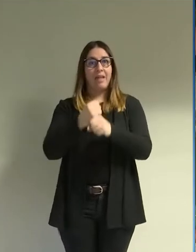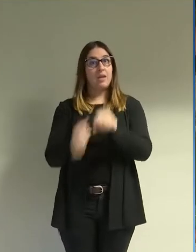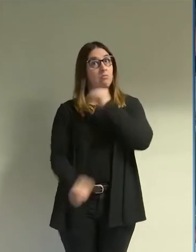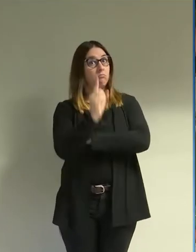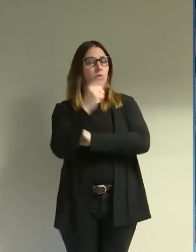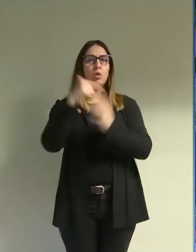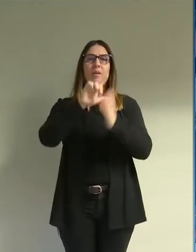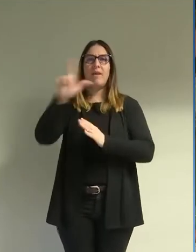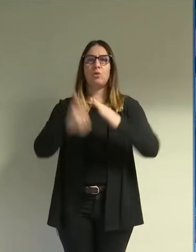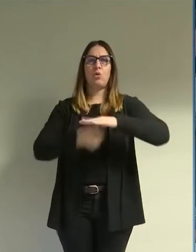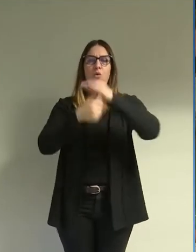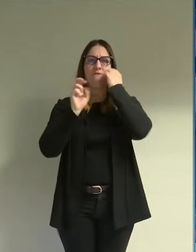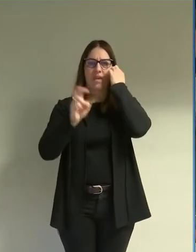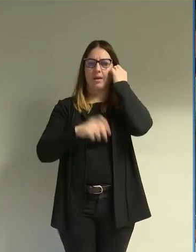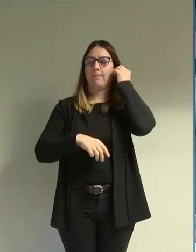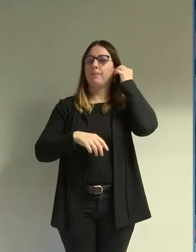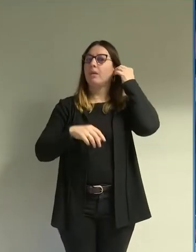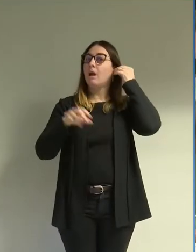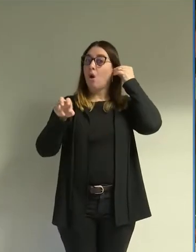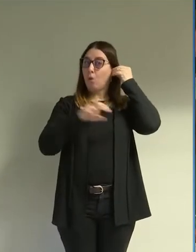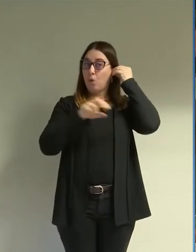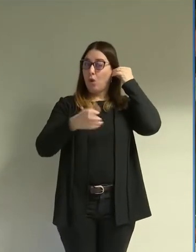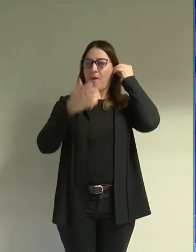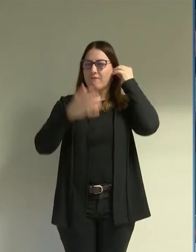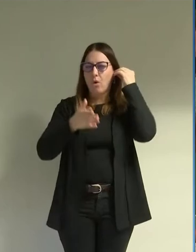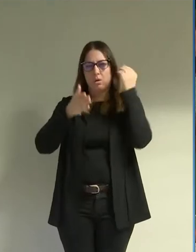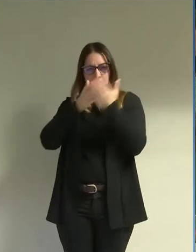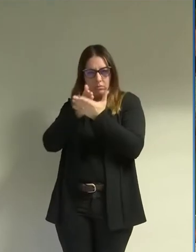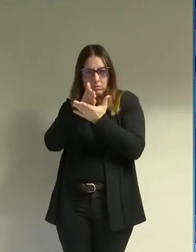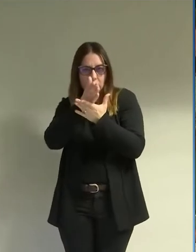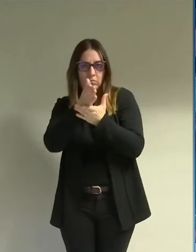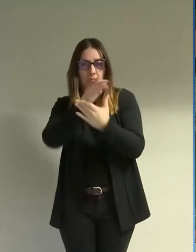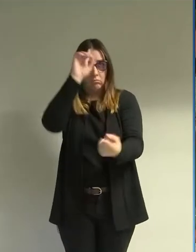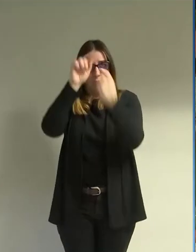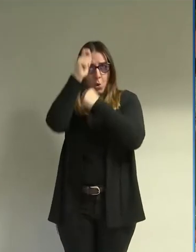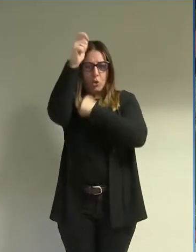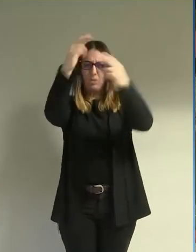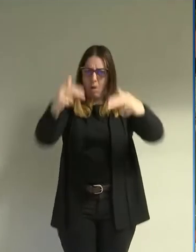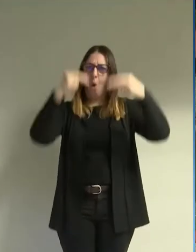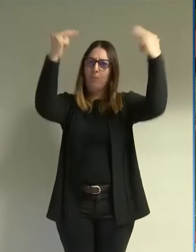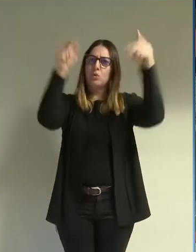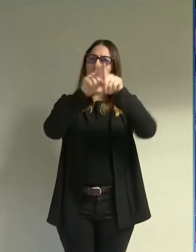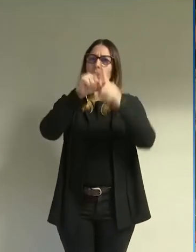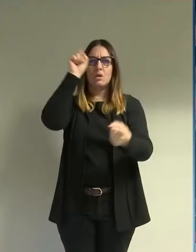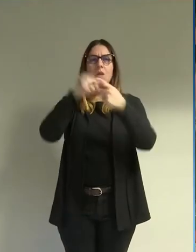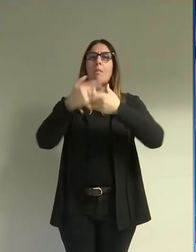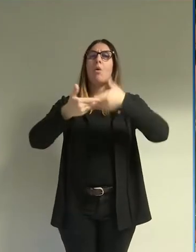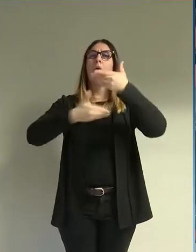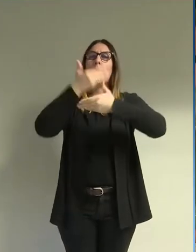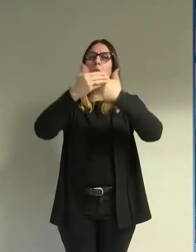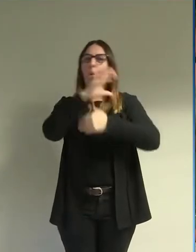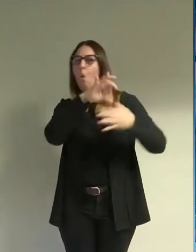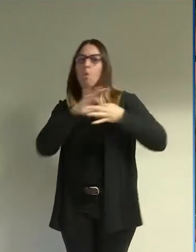européenne 2022 la ville de grenoble souhaite tracer une perspective aussi lucide qu'ambitieuse pour la co construction d'un futur